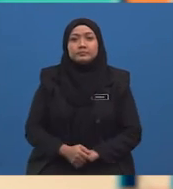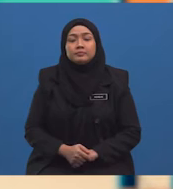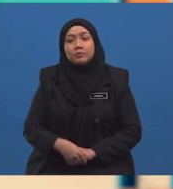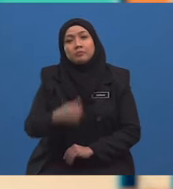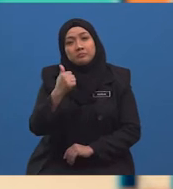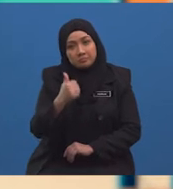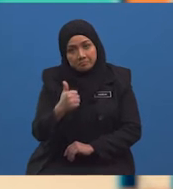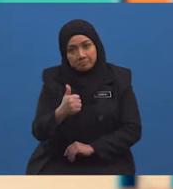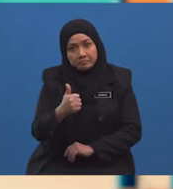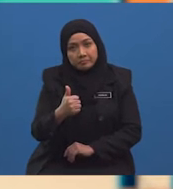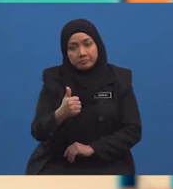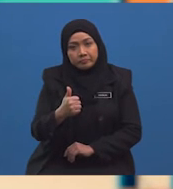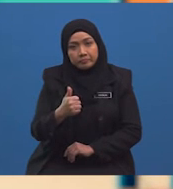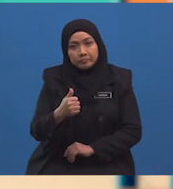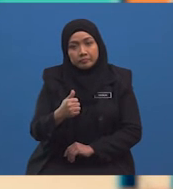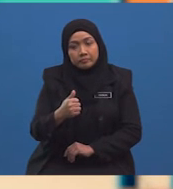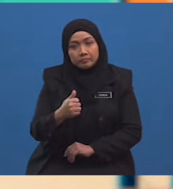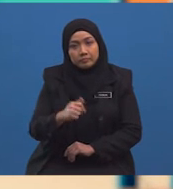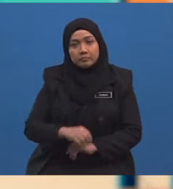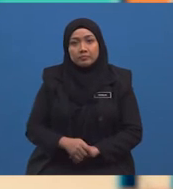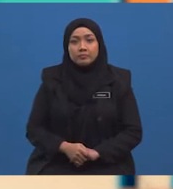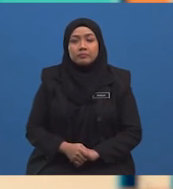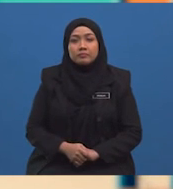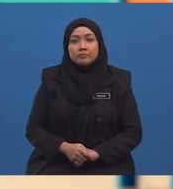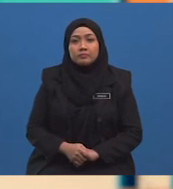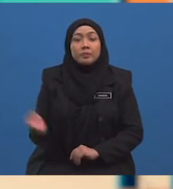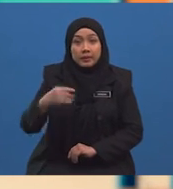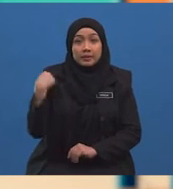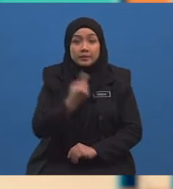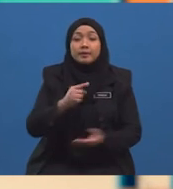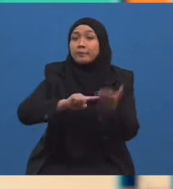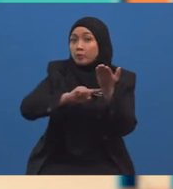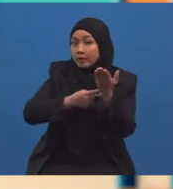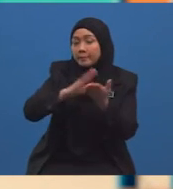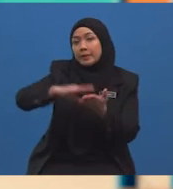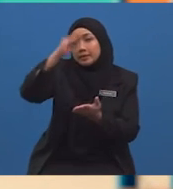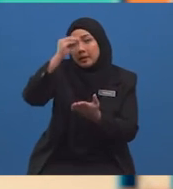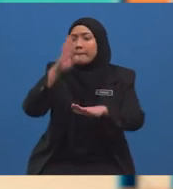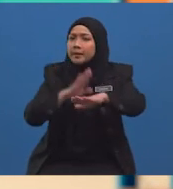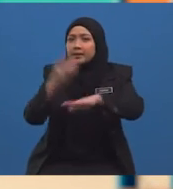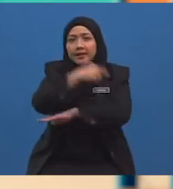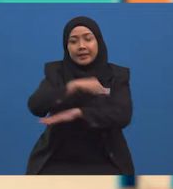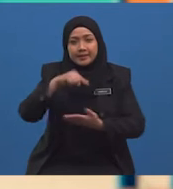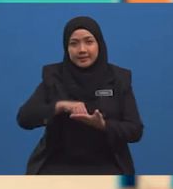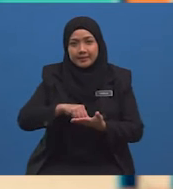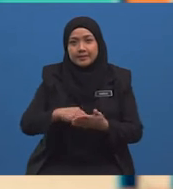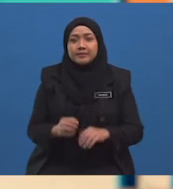Bagus. Tanpa melengahkan masa lagi, mari kita mulakan pembelajaran pada hari ini.